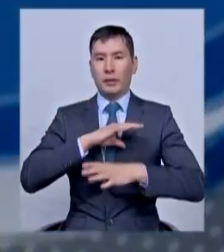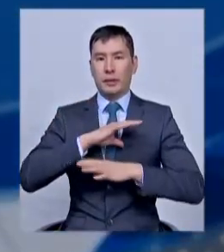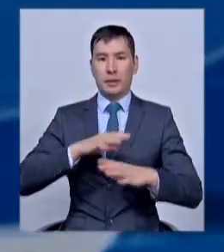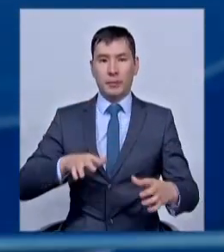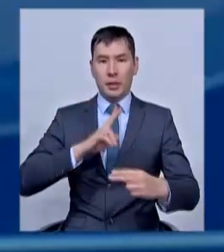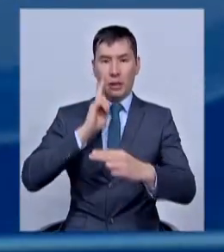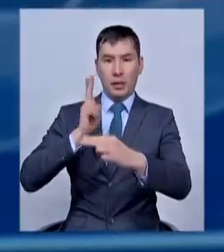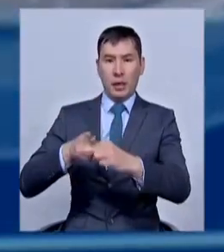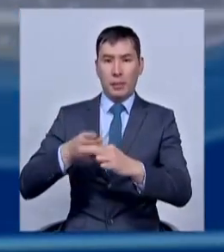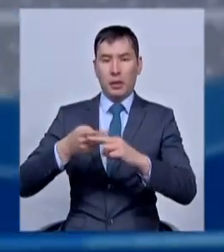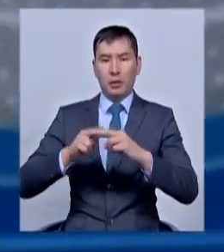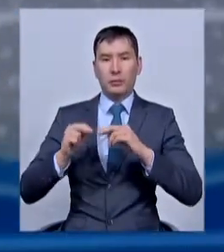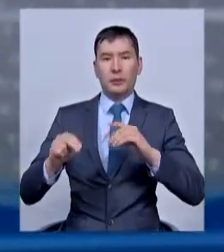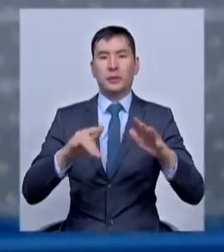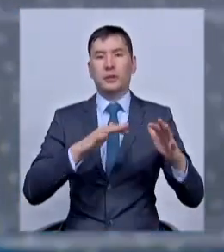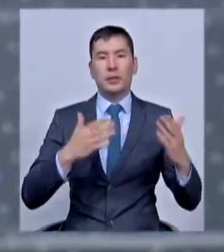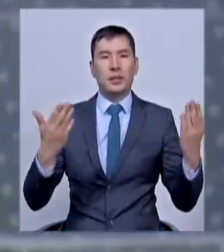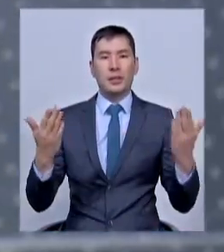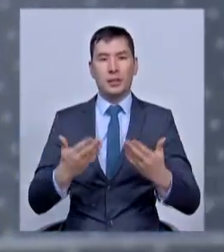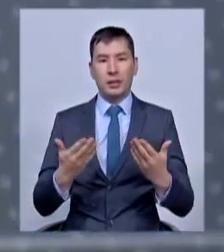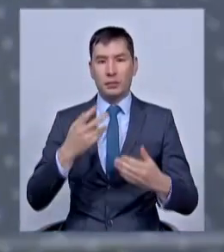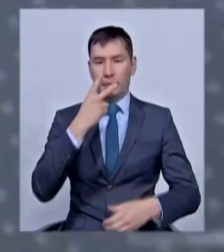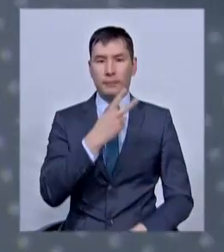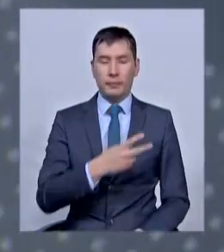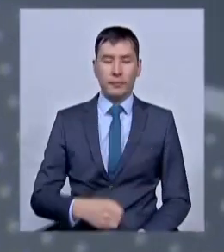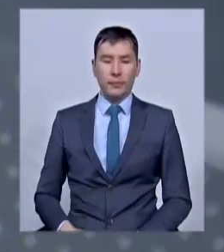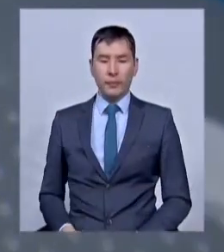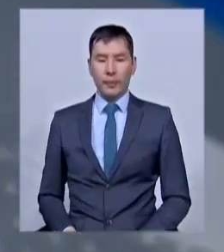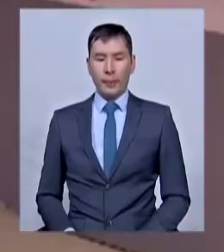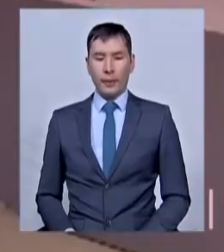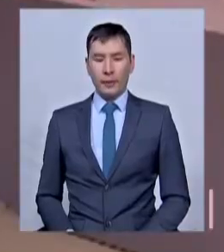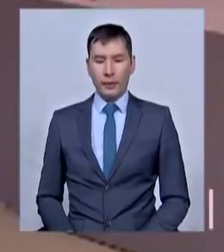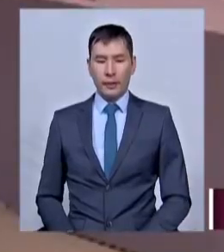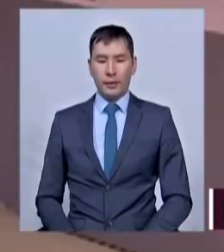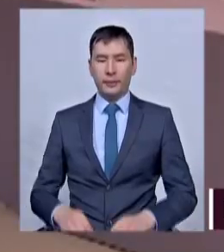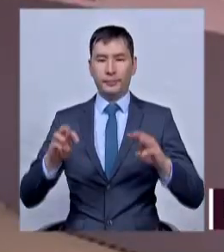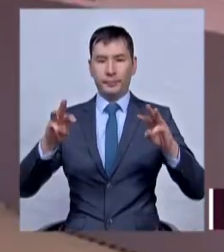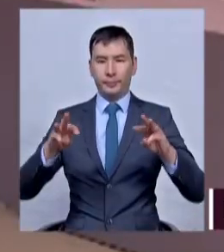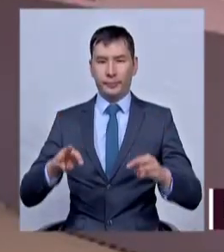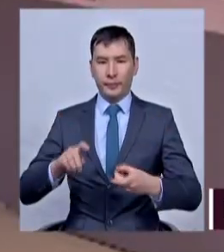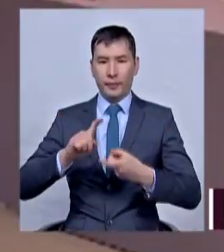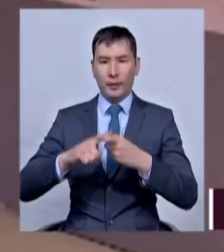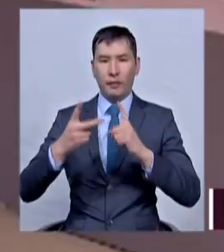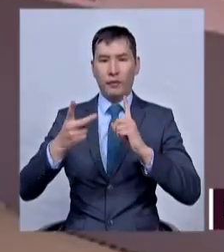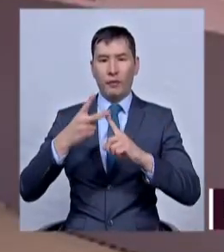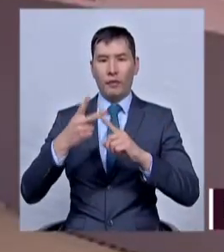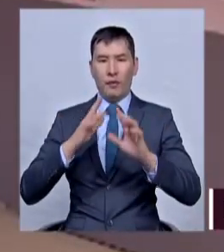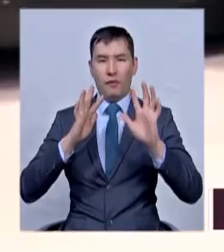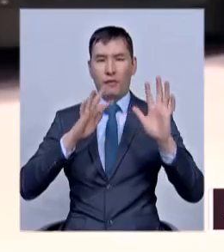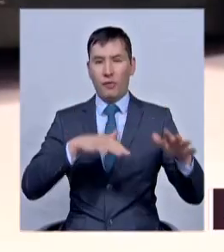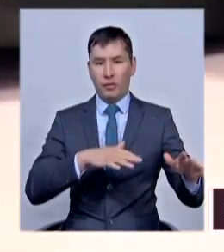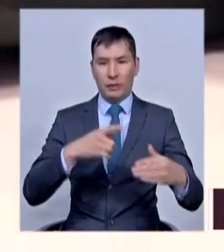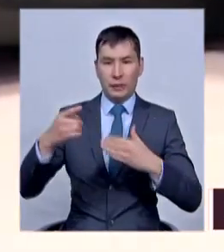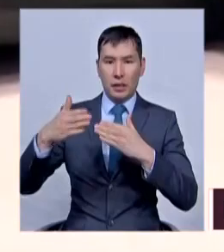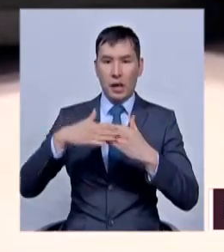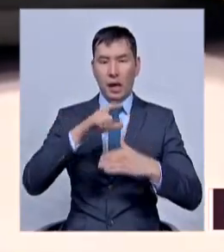уақытта қандай шаралар қолға алынбақ? Асылбек Тойбек тарқатсын. Президент індеттің екінші толқыннан азаматтарды аман алып қалу